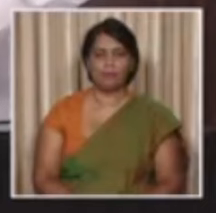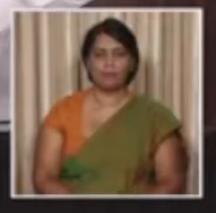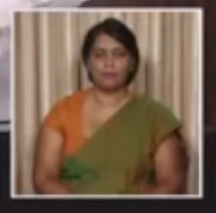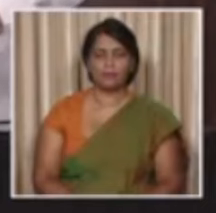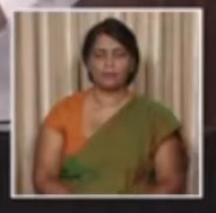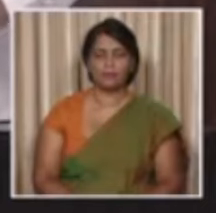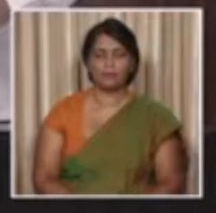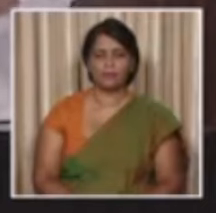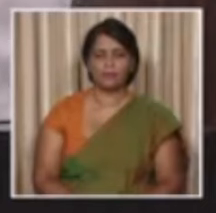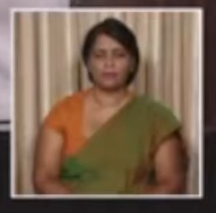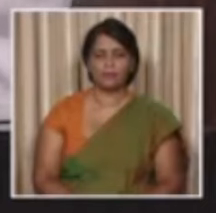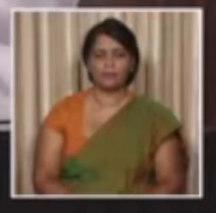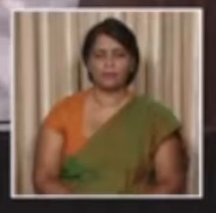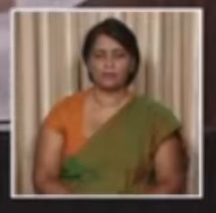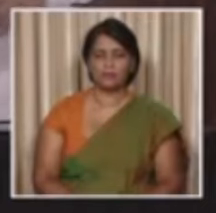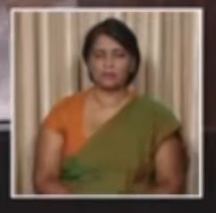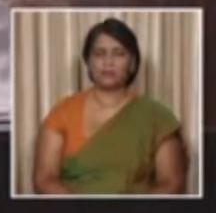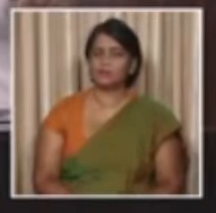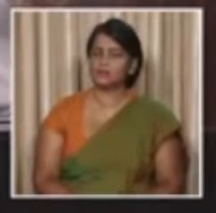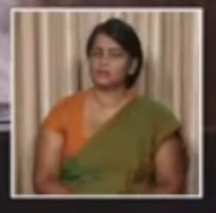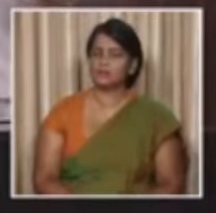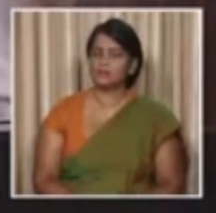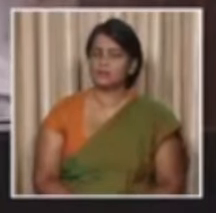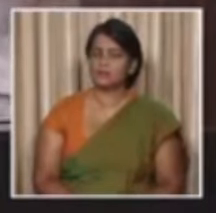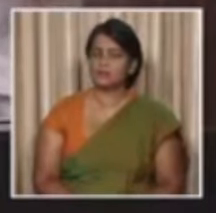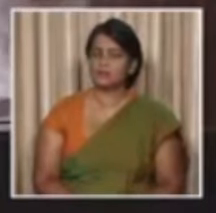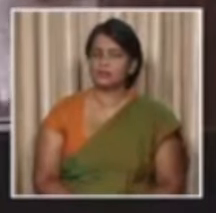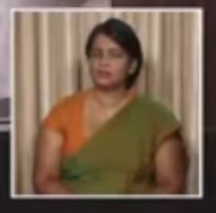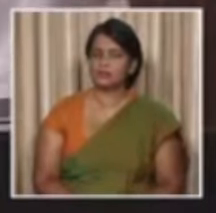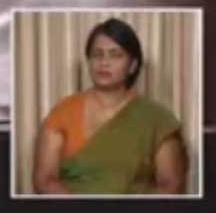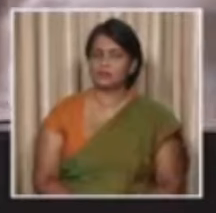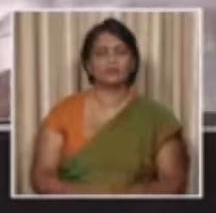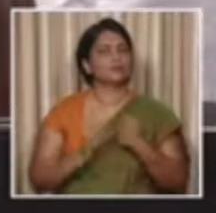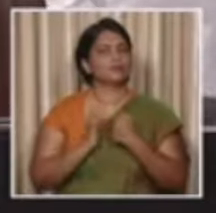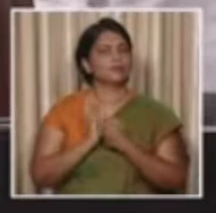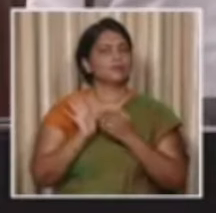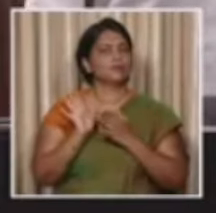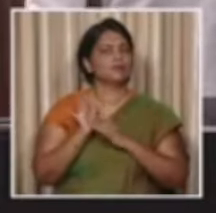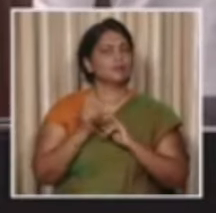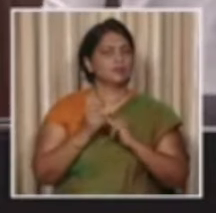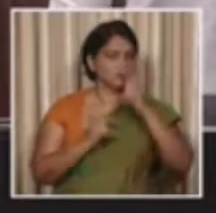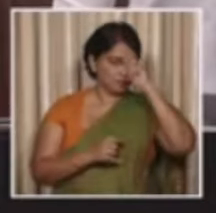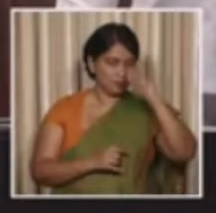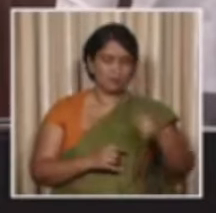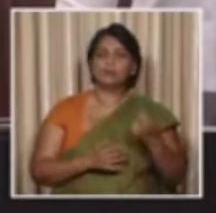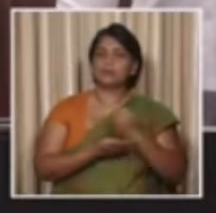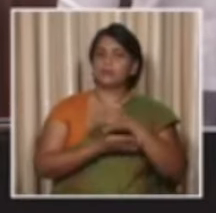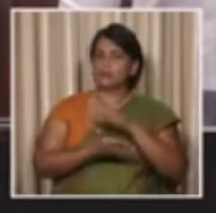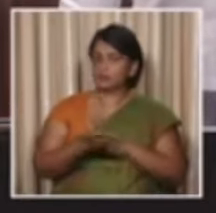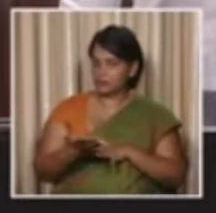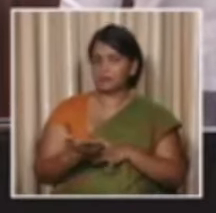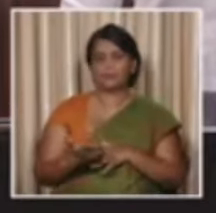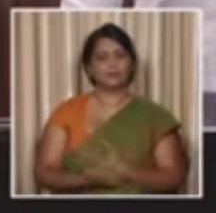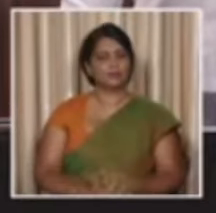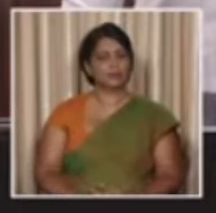Honorable Speaker, I present a petition received from Mr. M.S.M. Zamri, number 187/16, F3, Jayasamiki